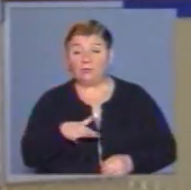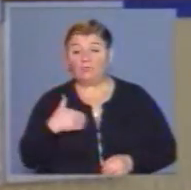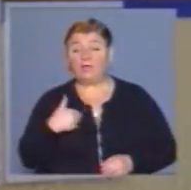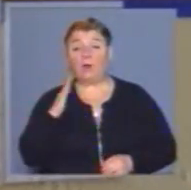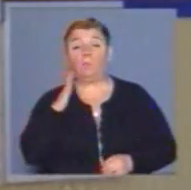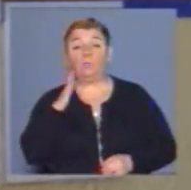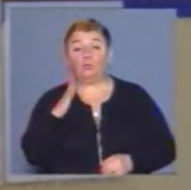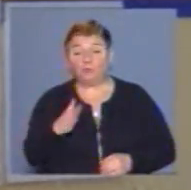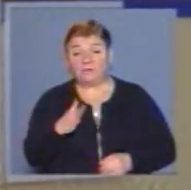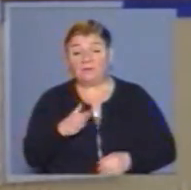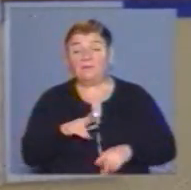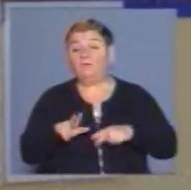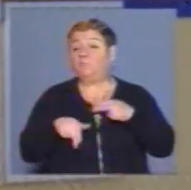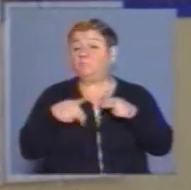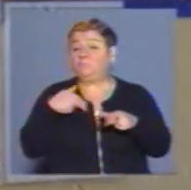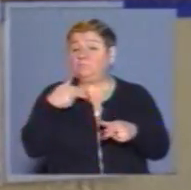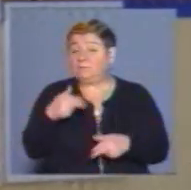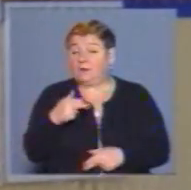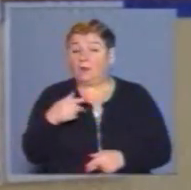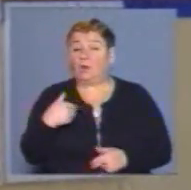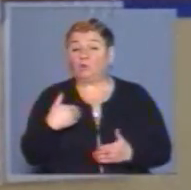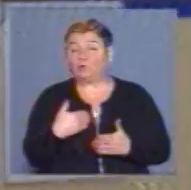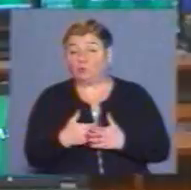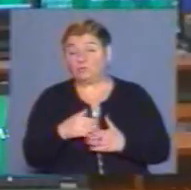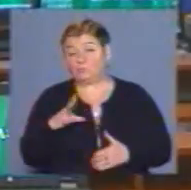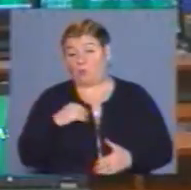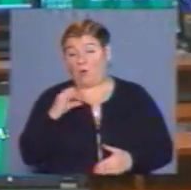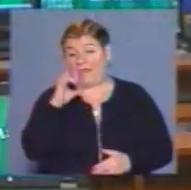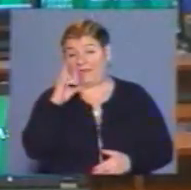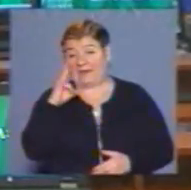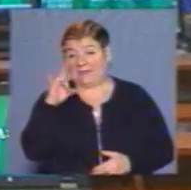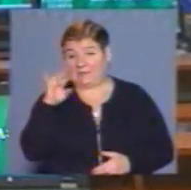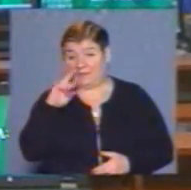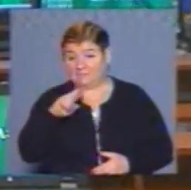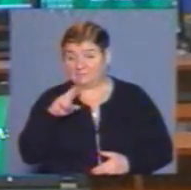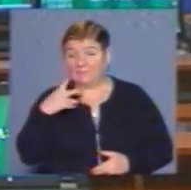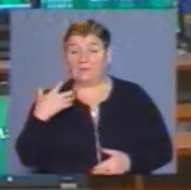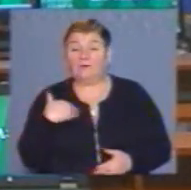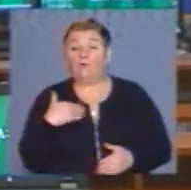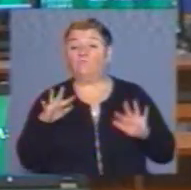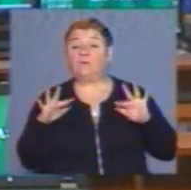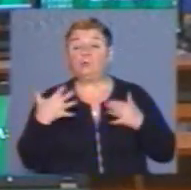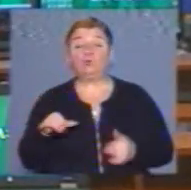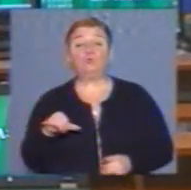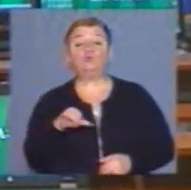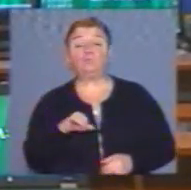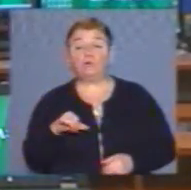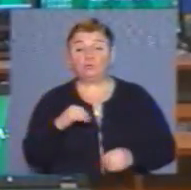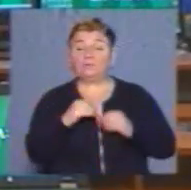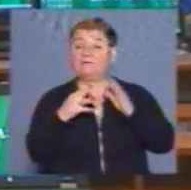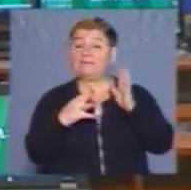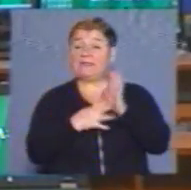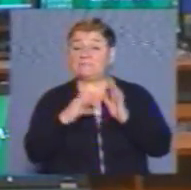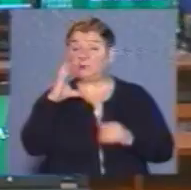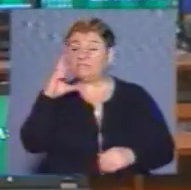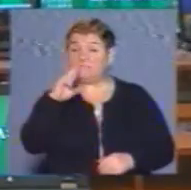будуть примусово повернені до країни свого походження. Нагадую, випадок стався у суботу, 19 січня,